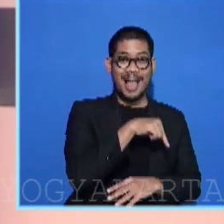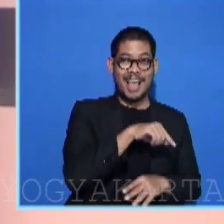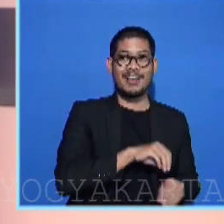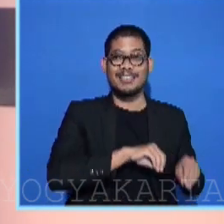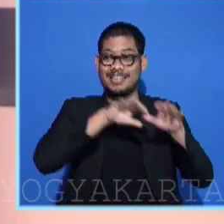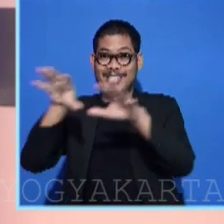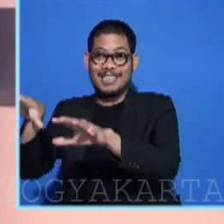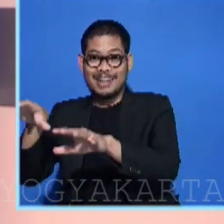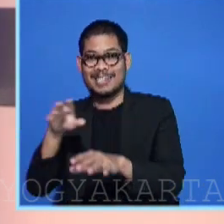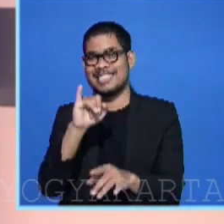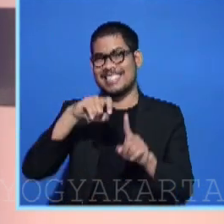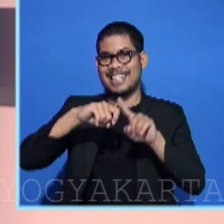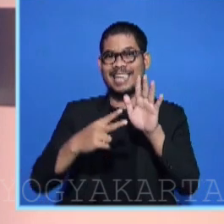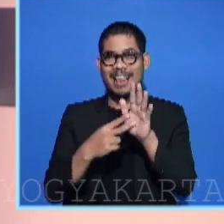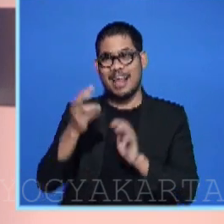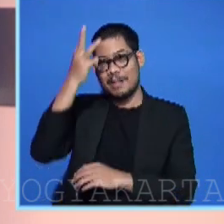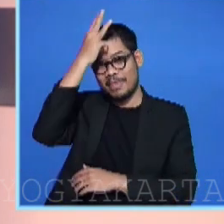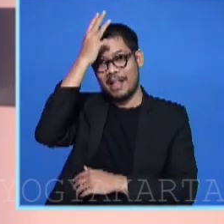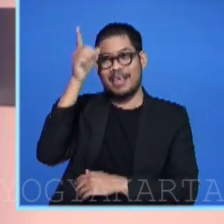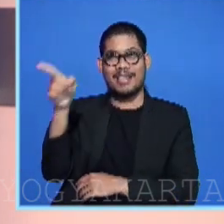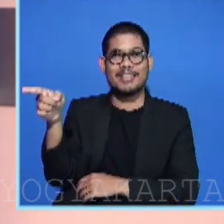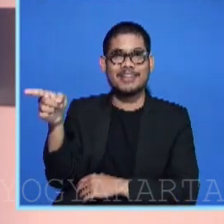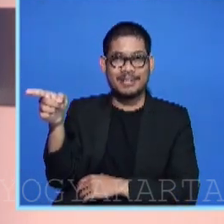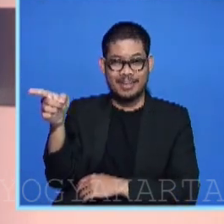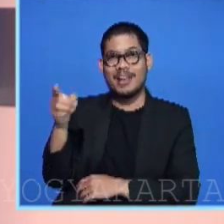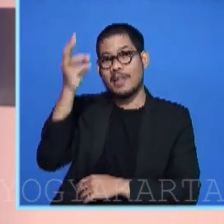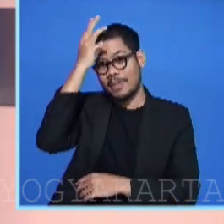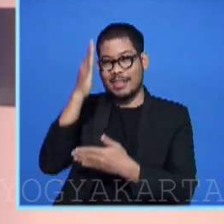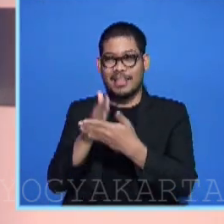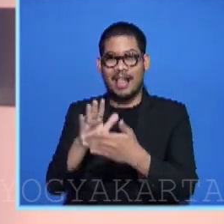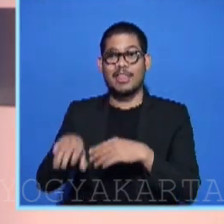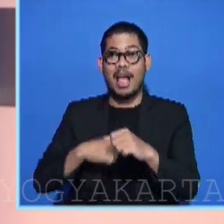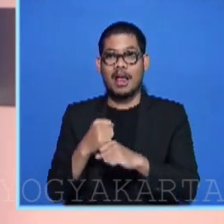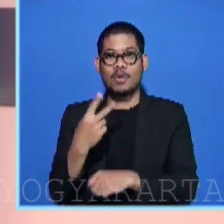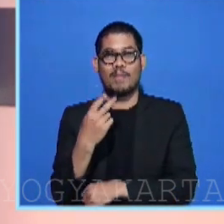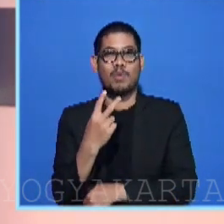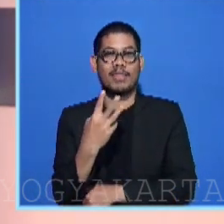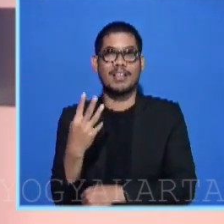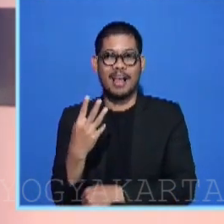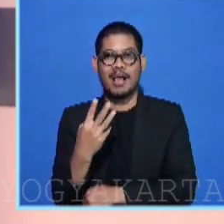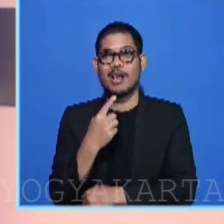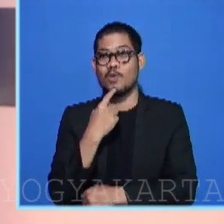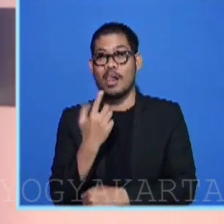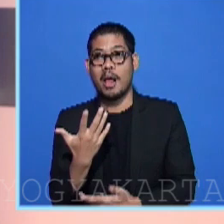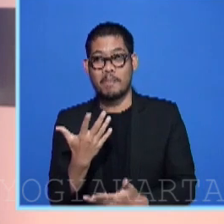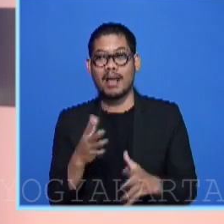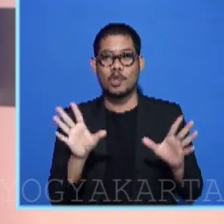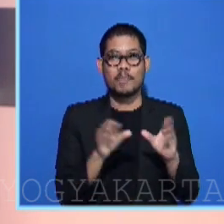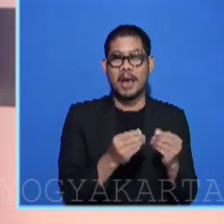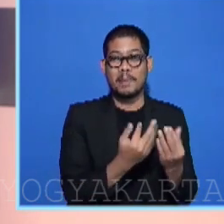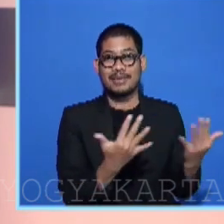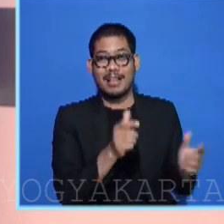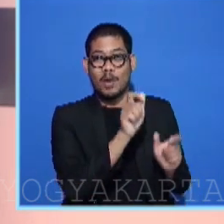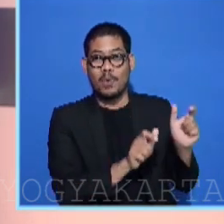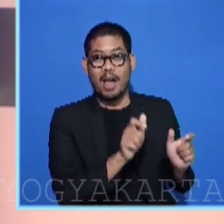ibukota negara Nusantara atau BKN di Kalimantan Timur tahun 2023 ini terkait penentuan kuota transmigran ke berbagai